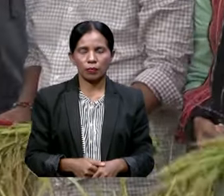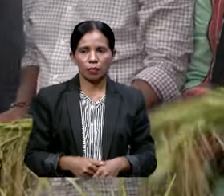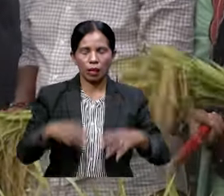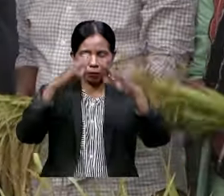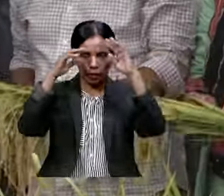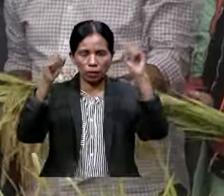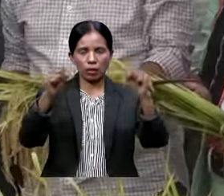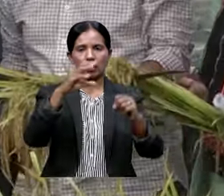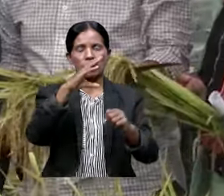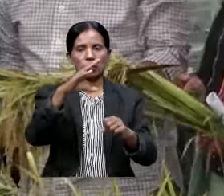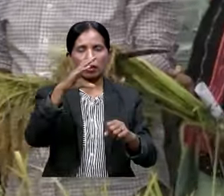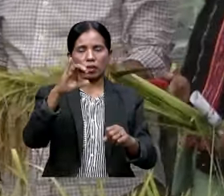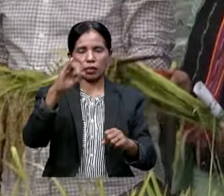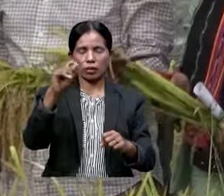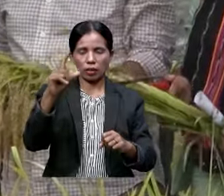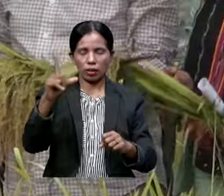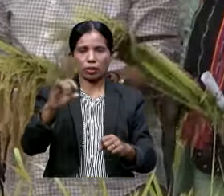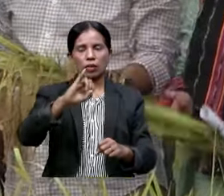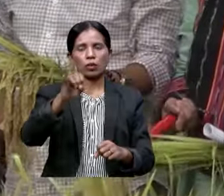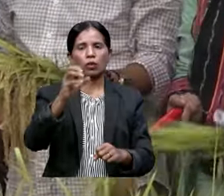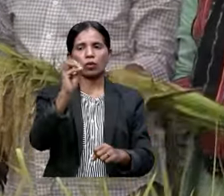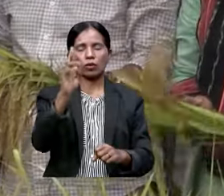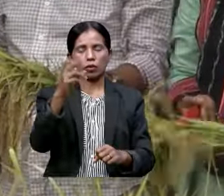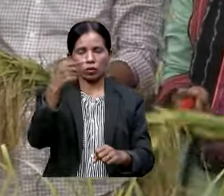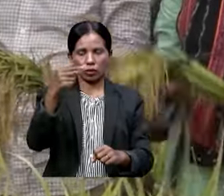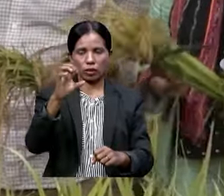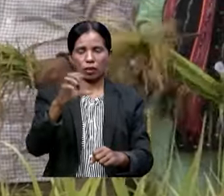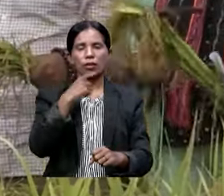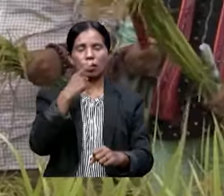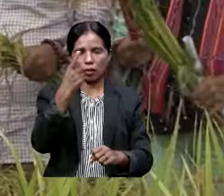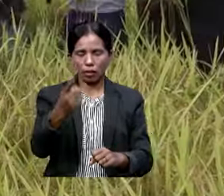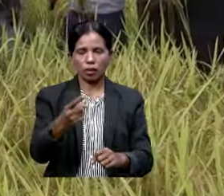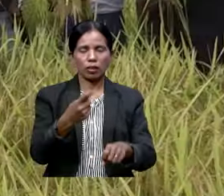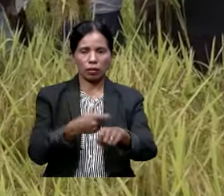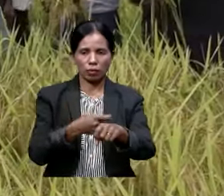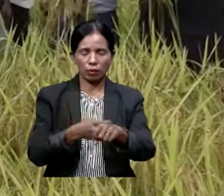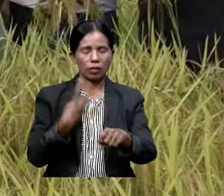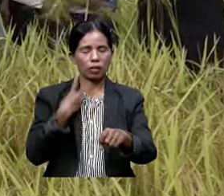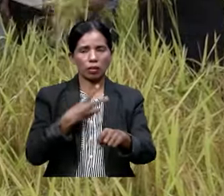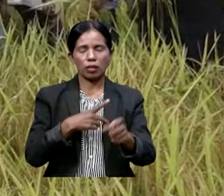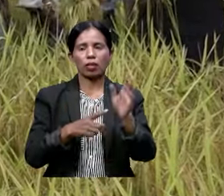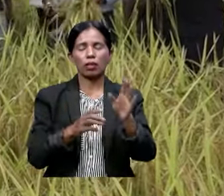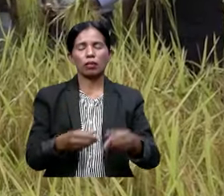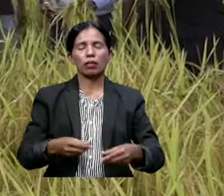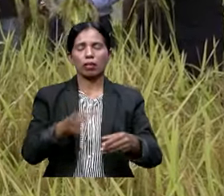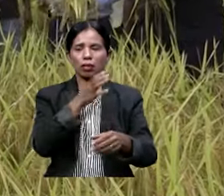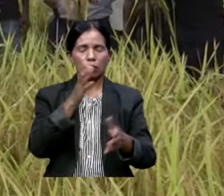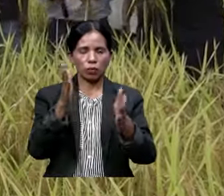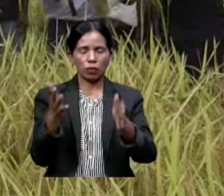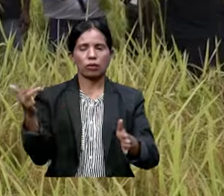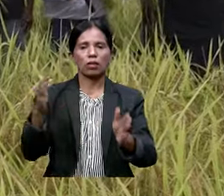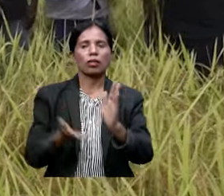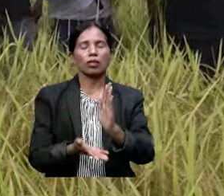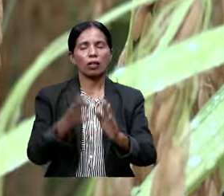Presiden di Kamra Komersi Industria Timor Leste Jorge Manuel de Araujo Serrano hateten tempuan atau dignifika agrikultor sira hodi hasai produsang